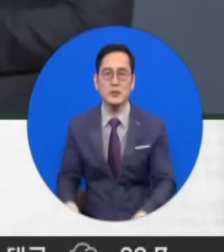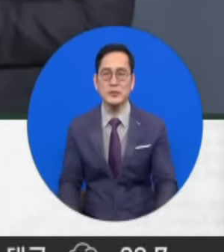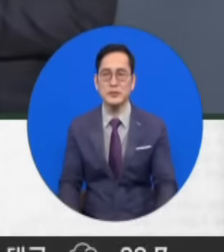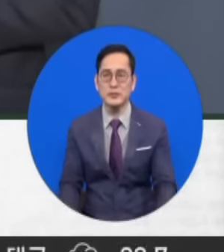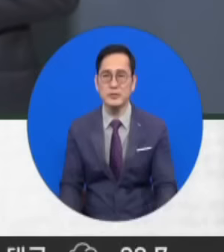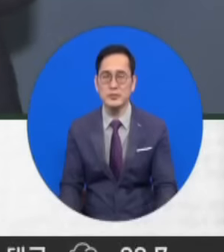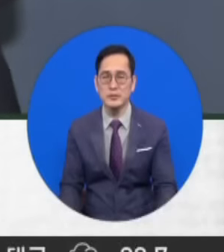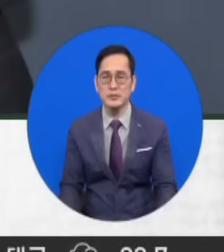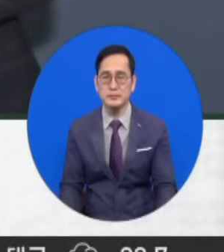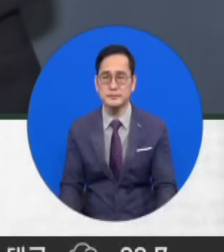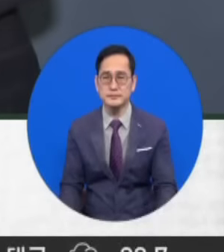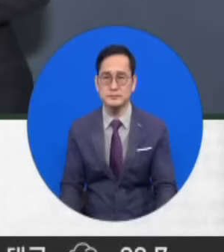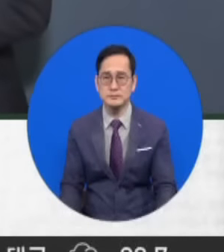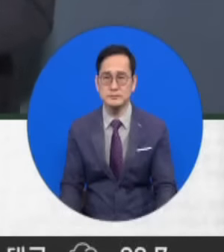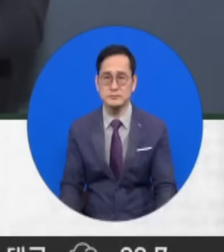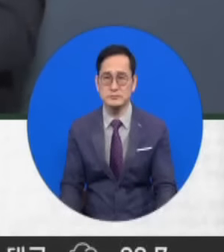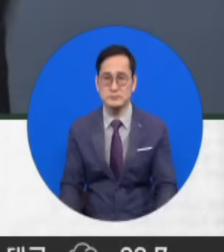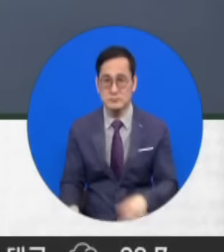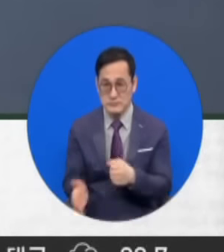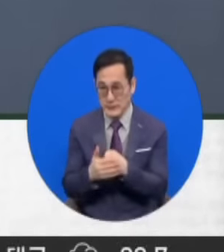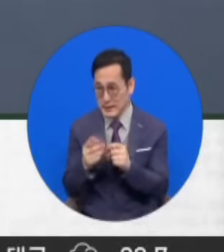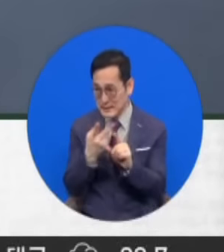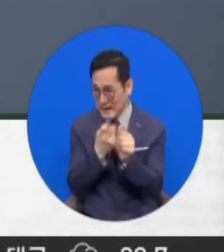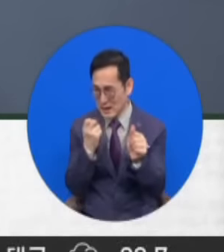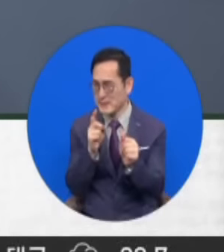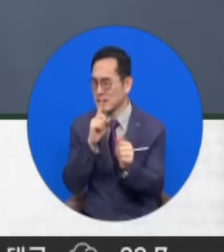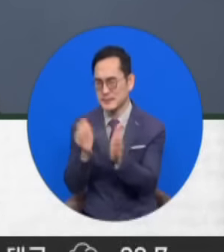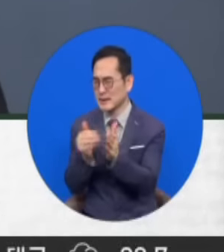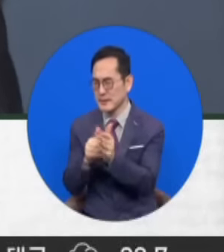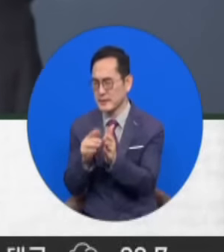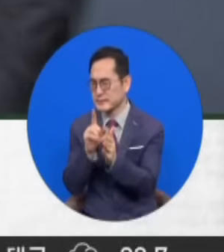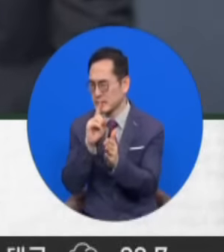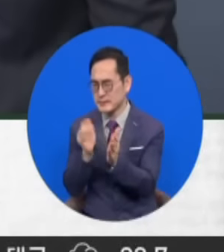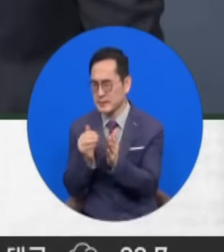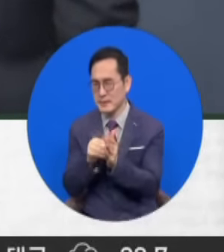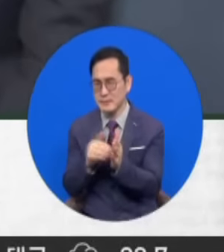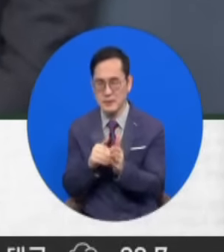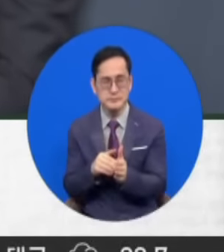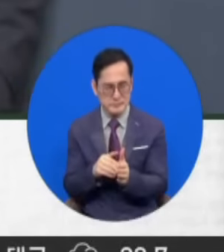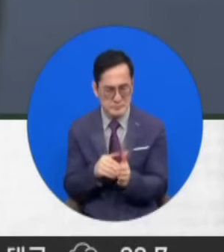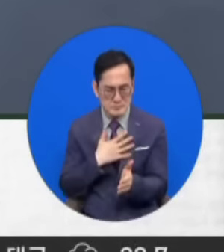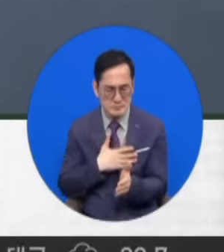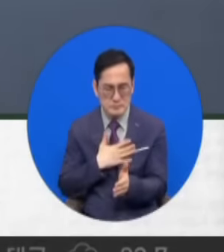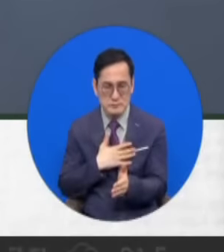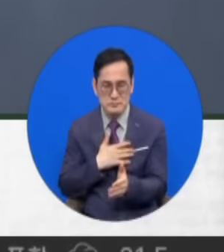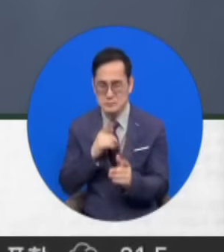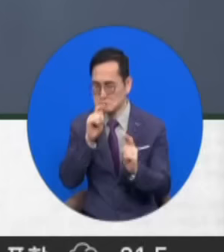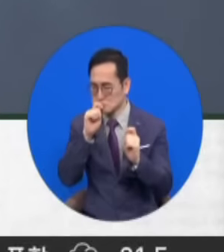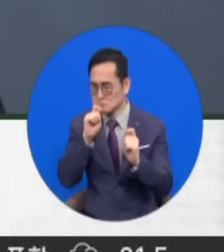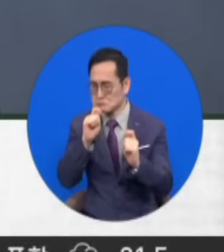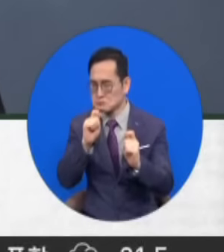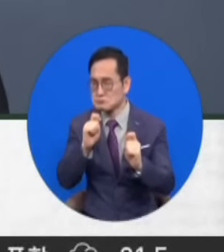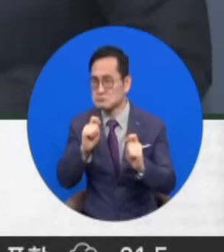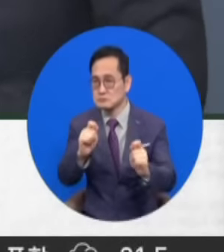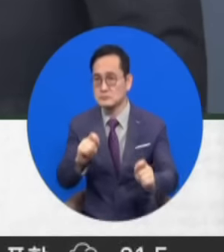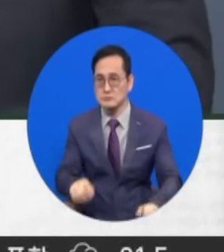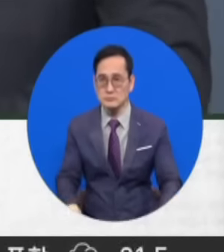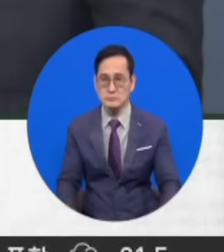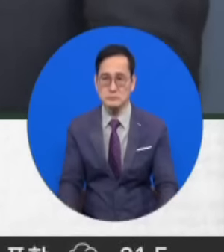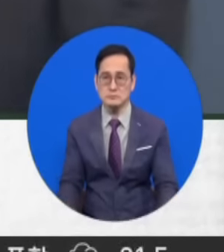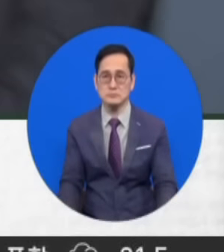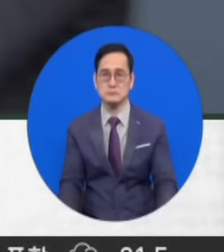때문에 공존하고 있기 때문에 누가 더 잘했다 못했다를 이렇게 이야기하는 것 예. 자체가 금기시되고 그런 평가를 지금 하지 말자 나중에